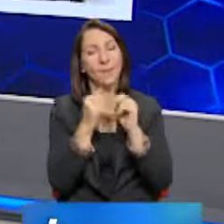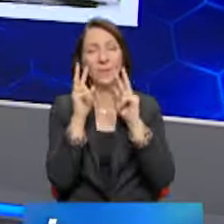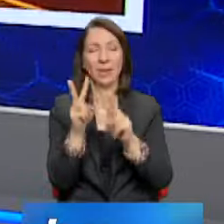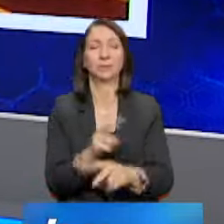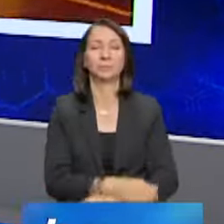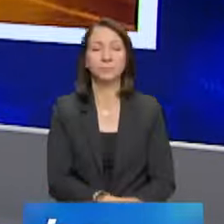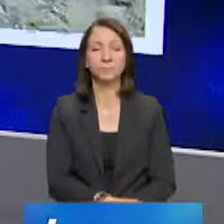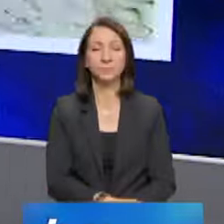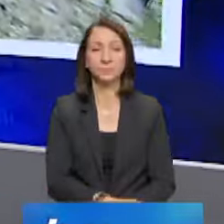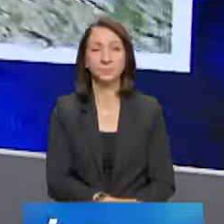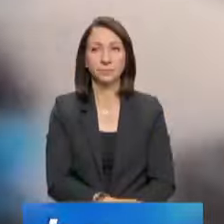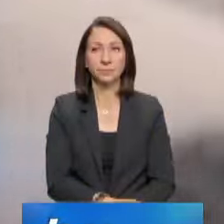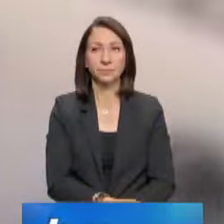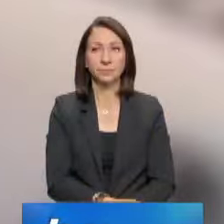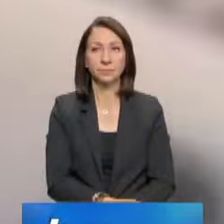bakalım.